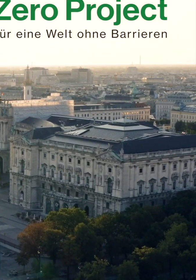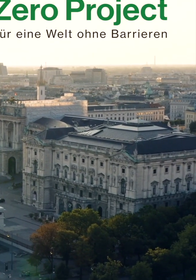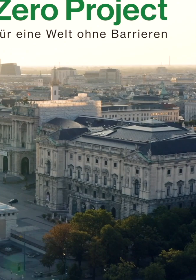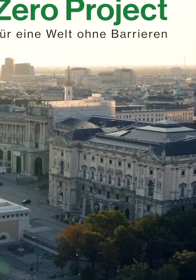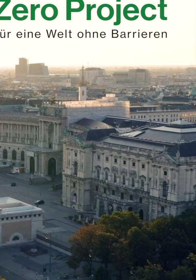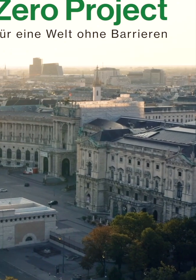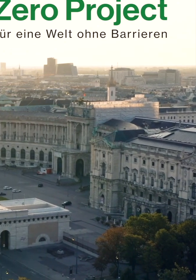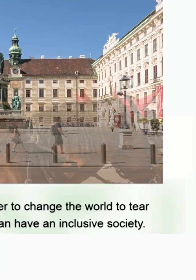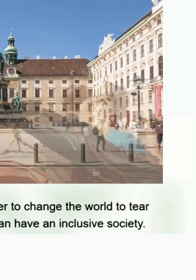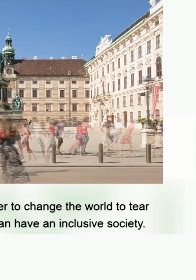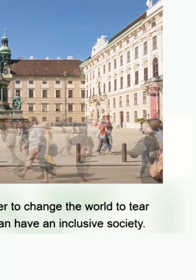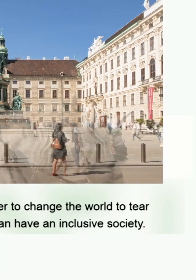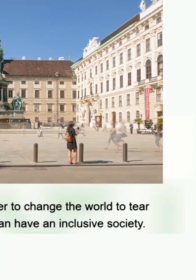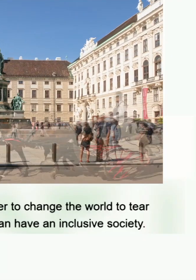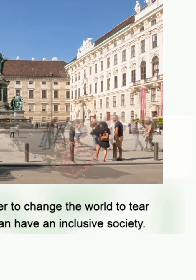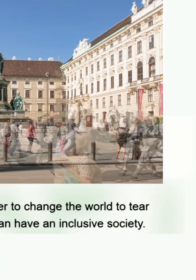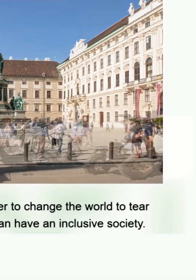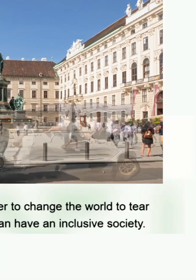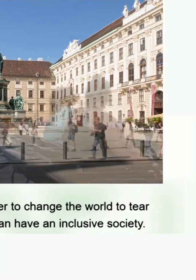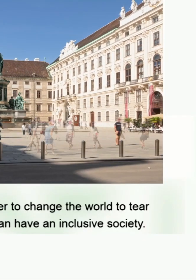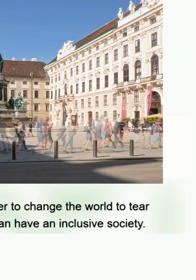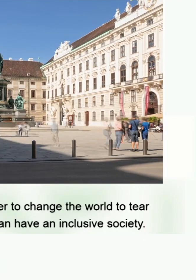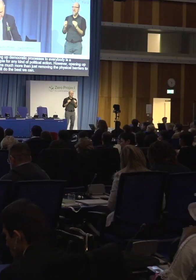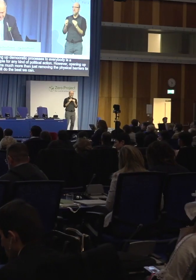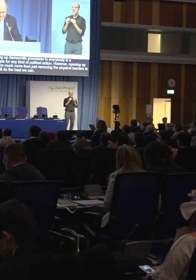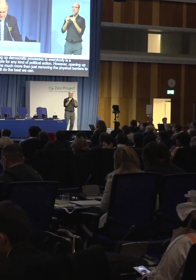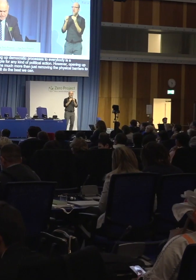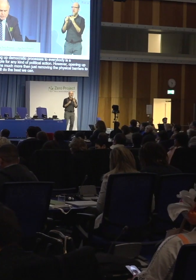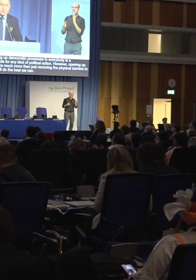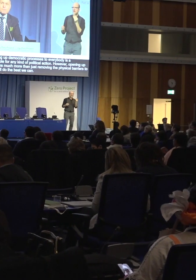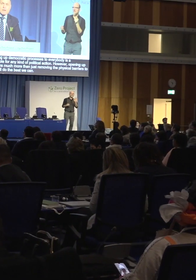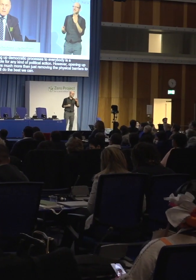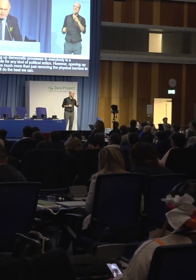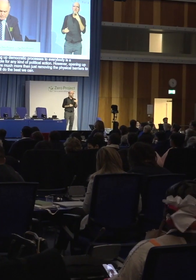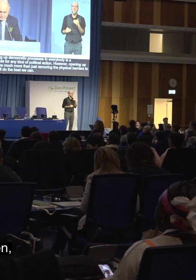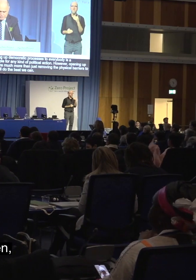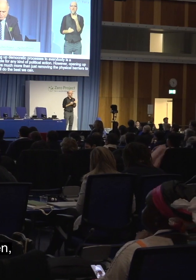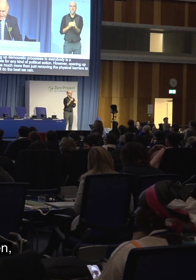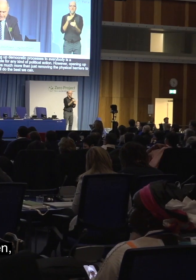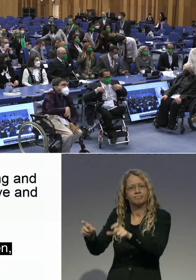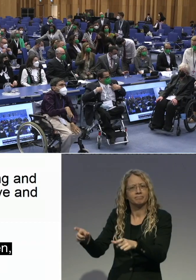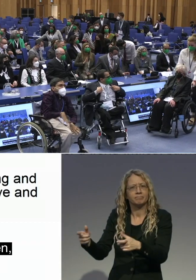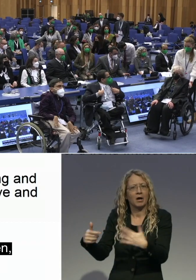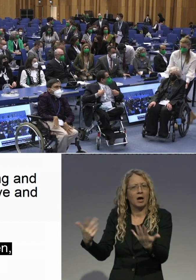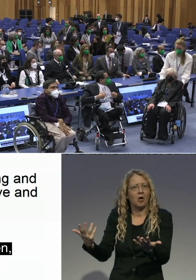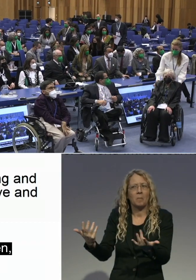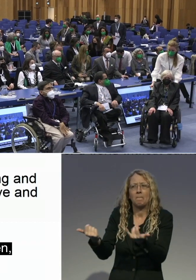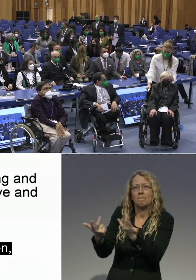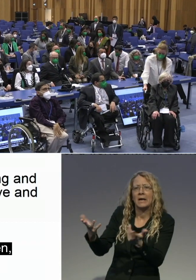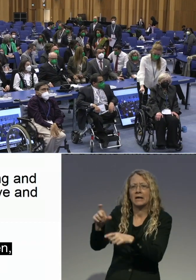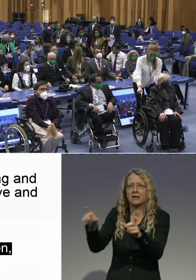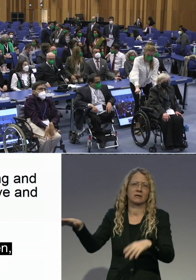The conference is the annual highlight to tear down barriers. I think this room, more than any